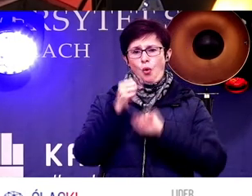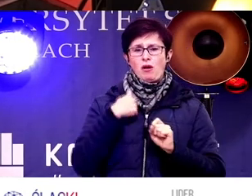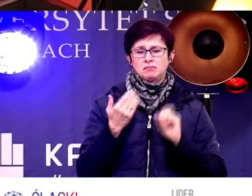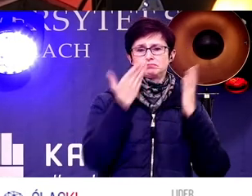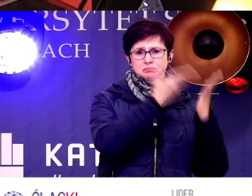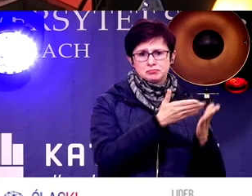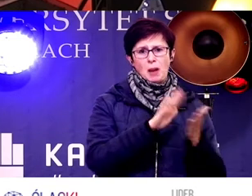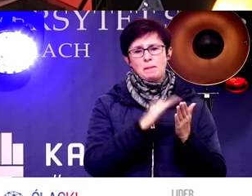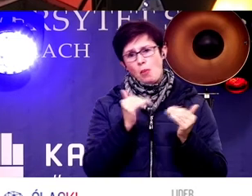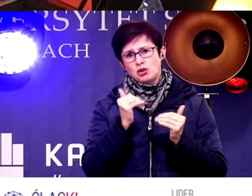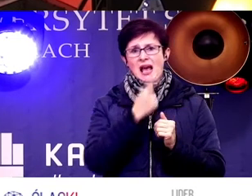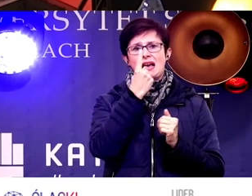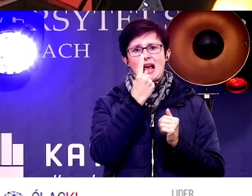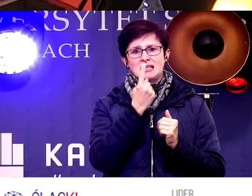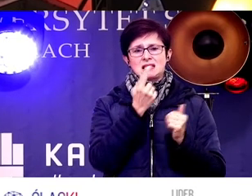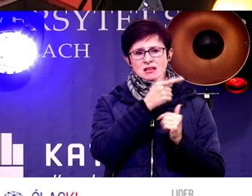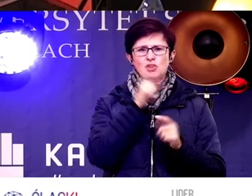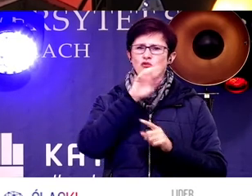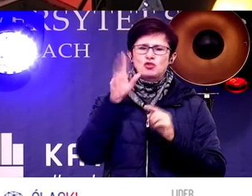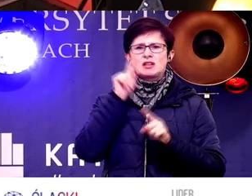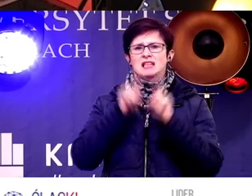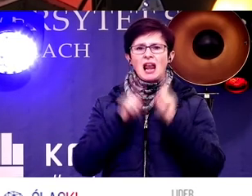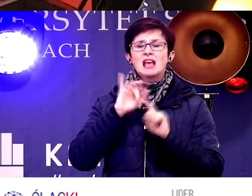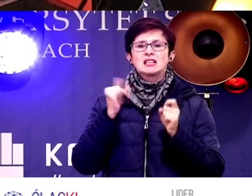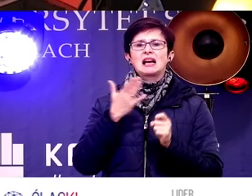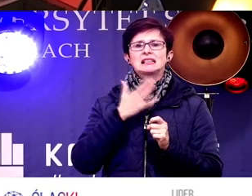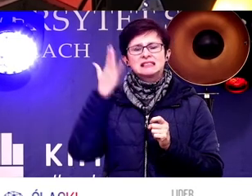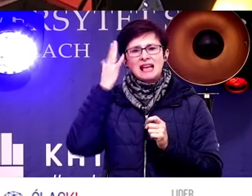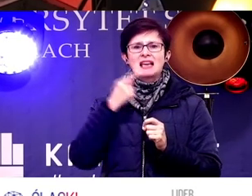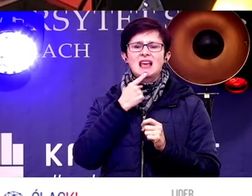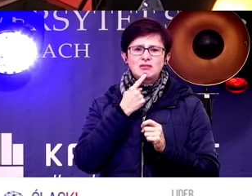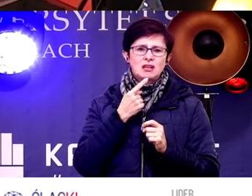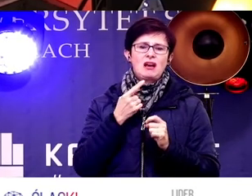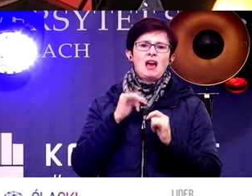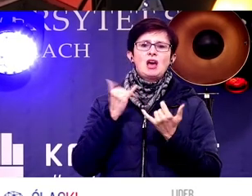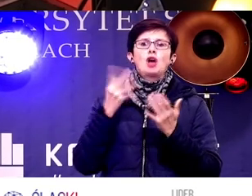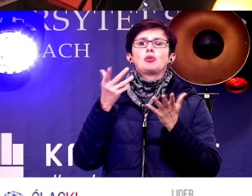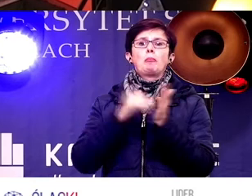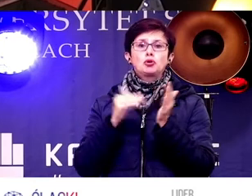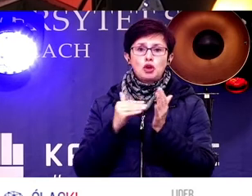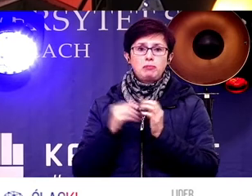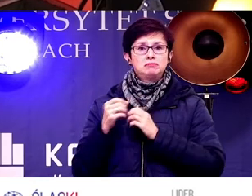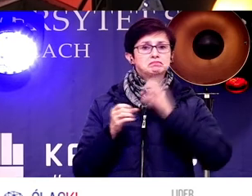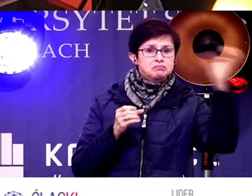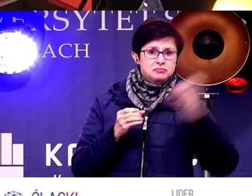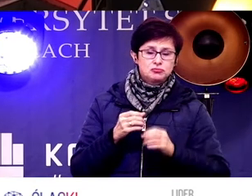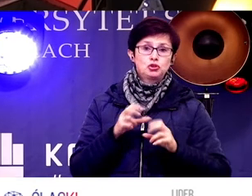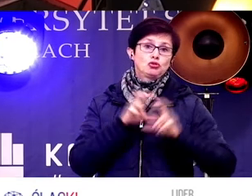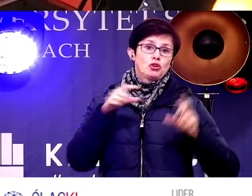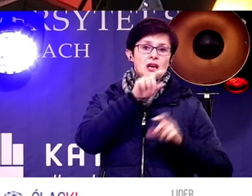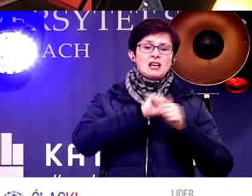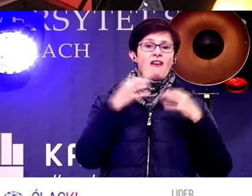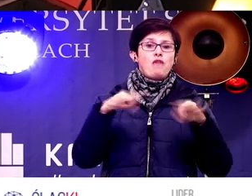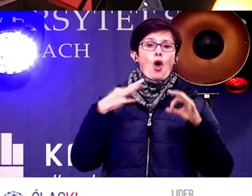chociaż na jedną placówkę przynajmniej. Więc zależy to od znajomości języków, zależy to od potrzeb resortu, zależy to od tego, czy jest po prostu wolne miejsce w